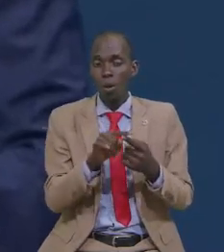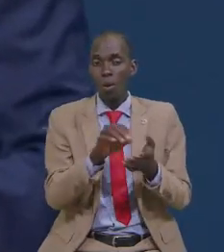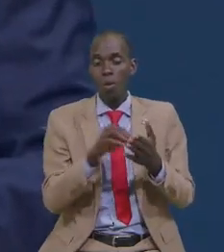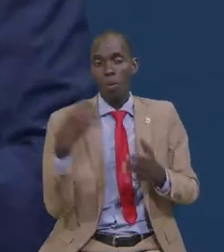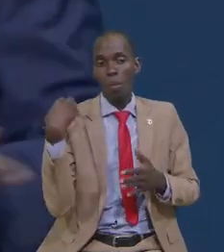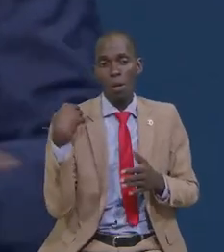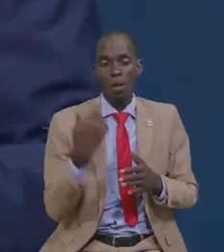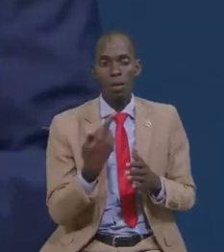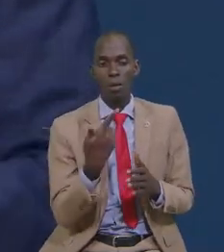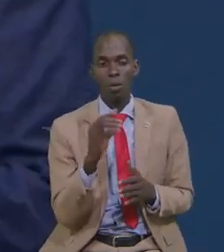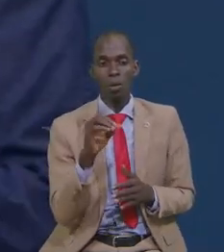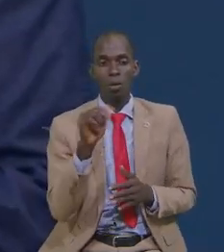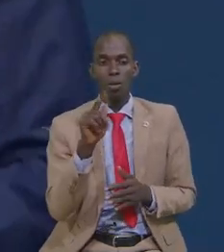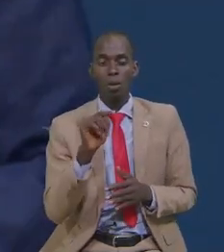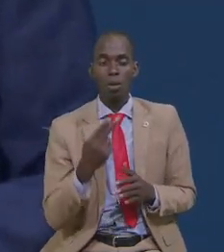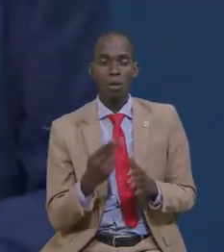David, eux maintenant,